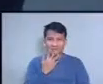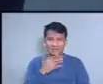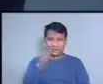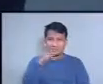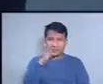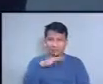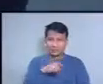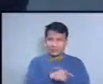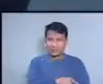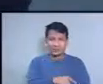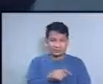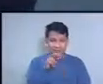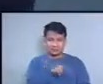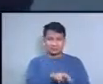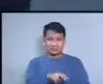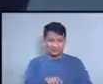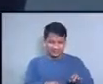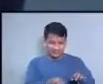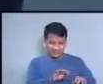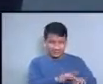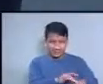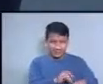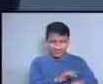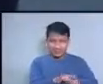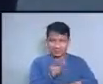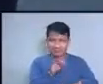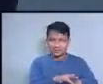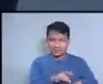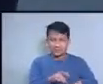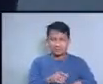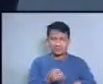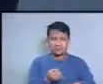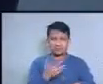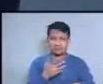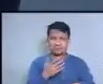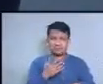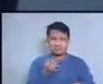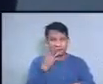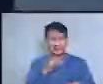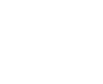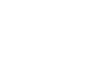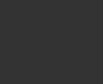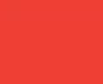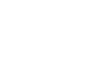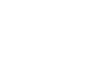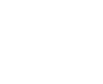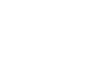daw ang hinawahang pagkakahawak at pagtatago sa mga ito.